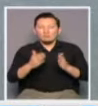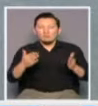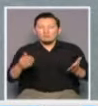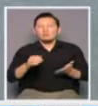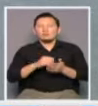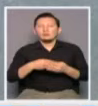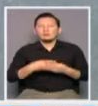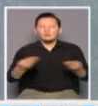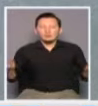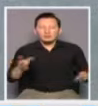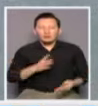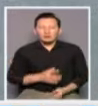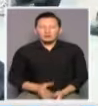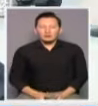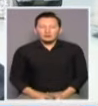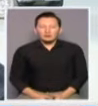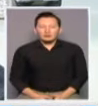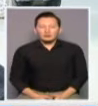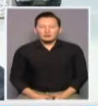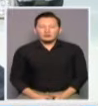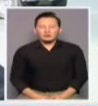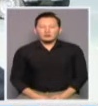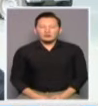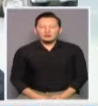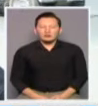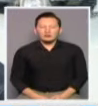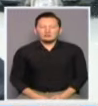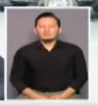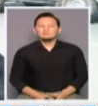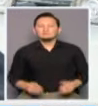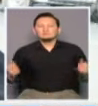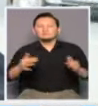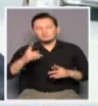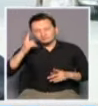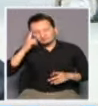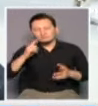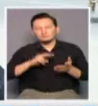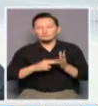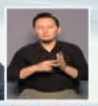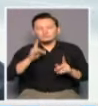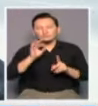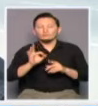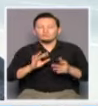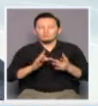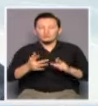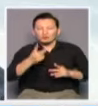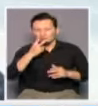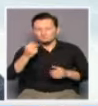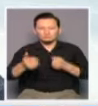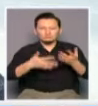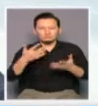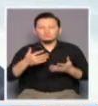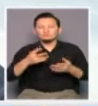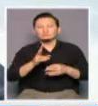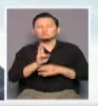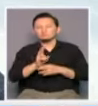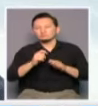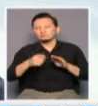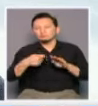бетшелер таратты. Акцияны ұйымдастыруға түрткі болған мақсат ол ғаламторда көптеген бейнероликтерді көріп, және